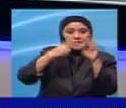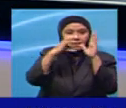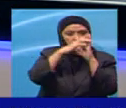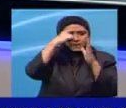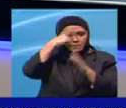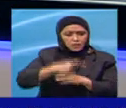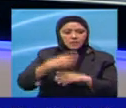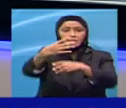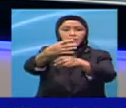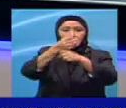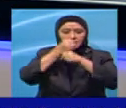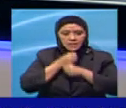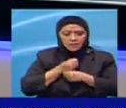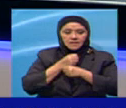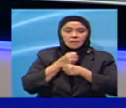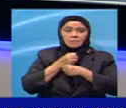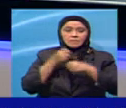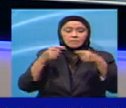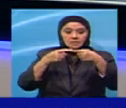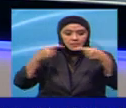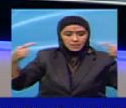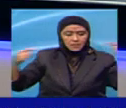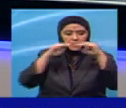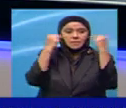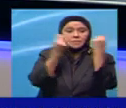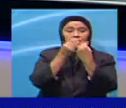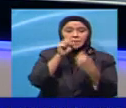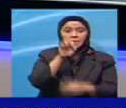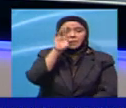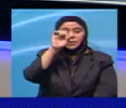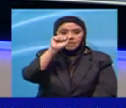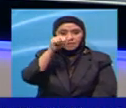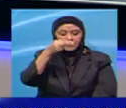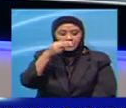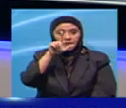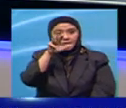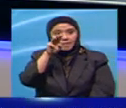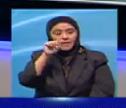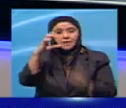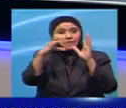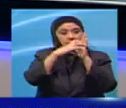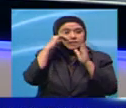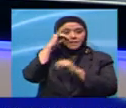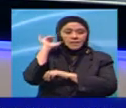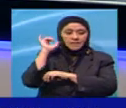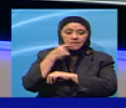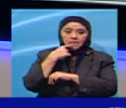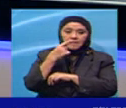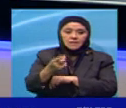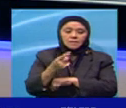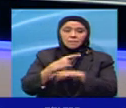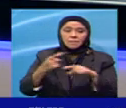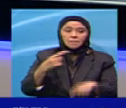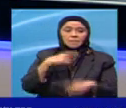penjelasan berkait keputusan Majlis Syura ulama pas semam Majlis Syura ulama pas malam memutuskan tusiasi dengan